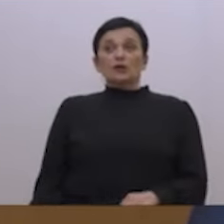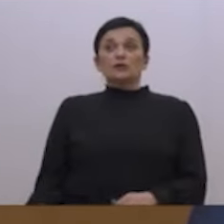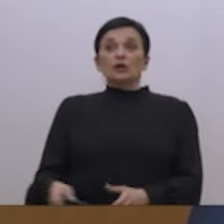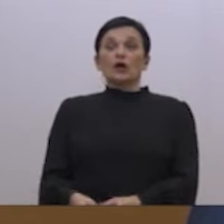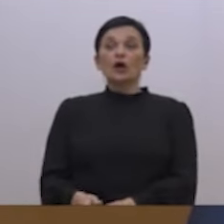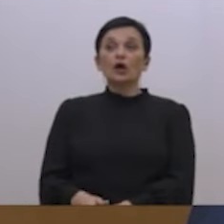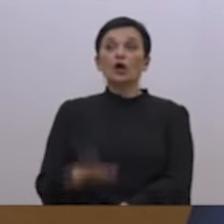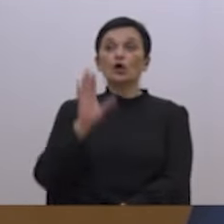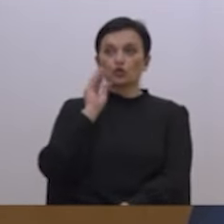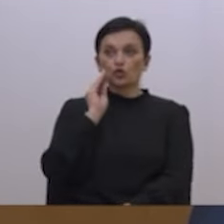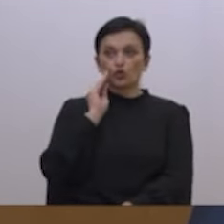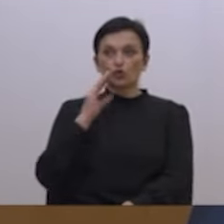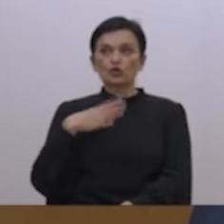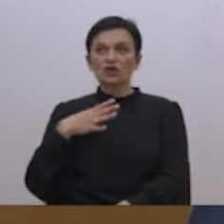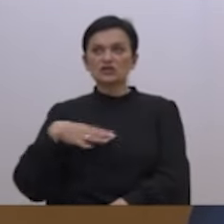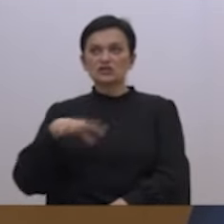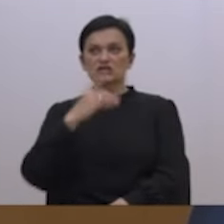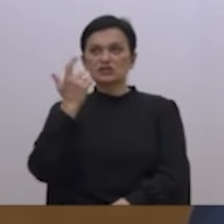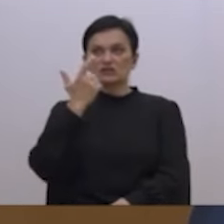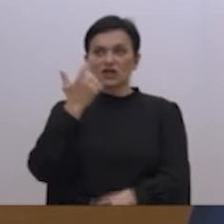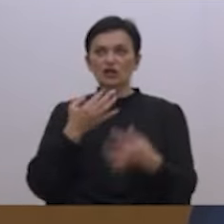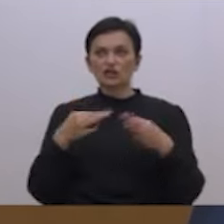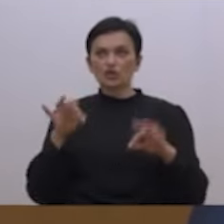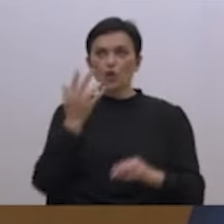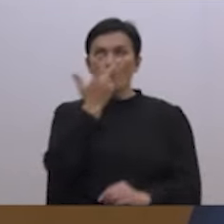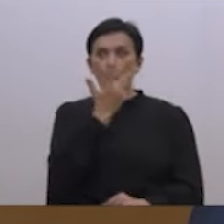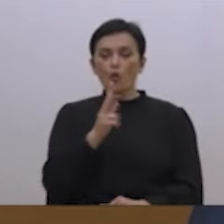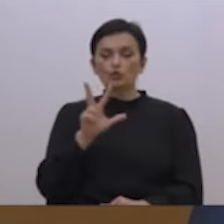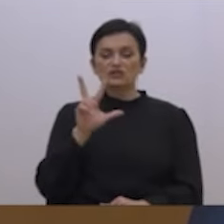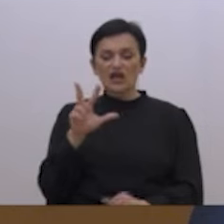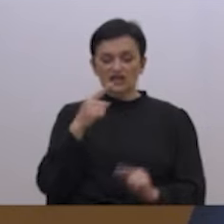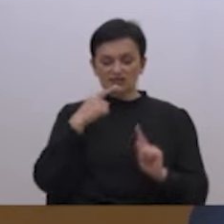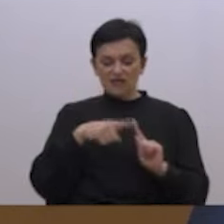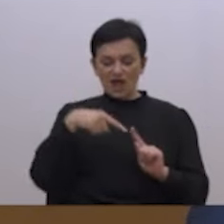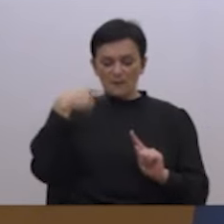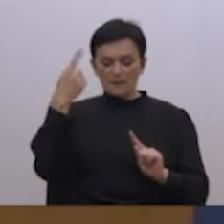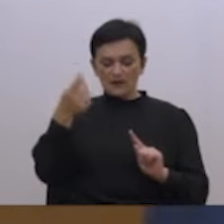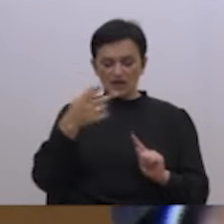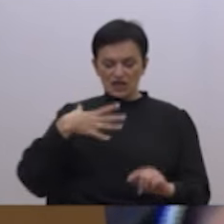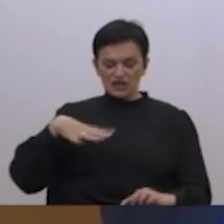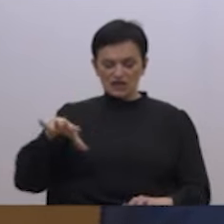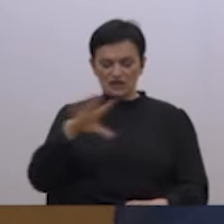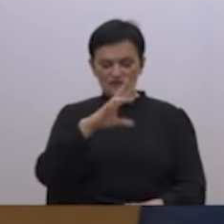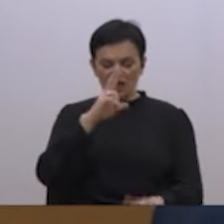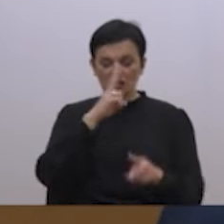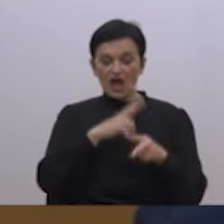მაშინ, როდესაც საქართველოს დამოუკიდებლობის 33 წლის თავზე თქვენ ამ ქვეყანას